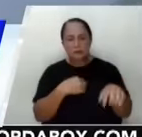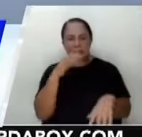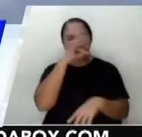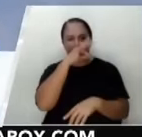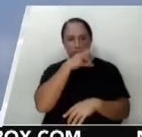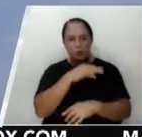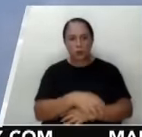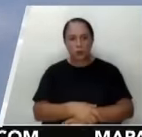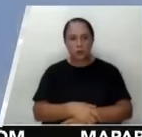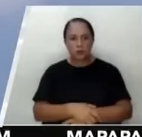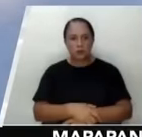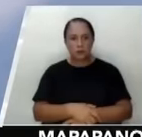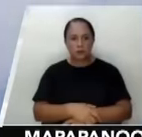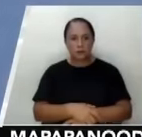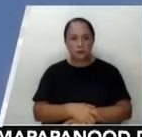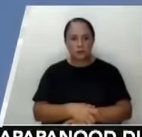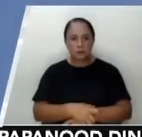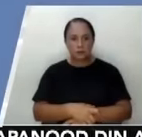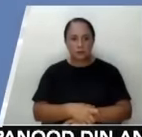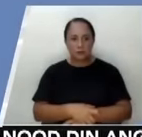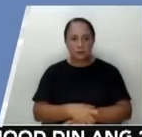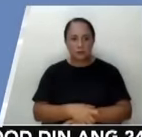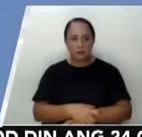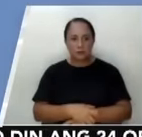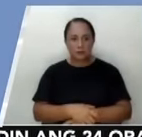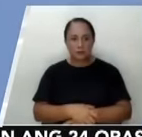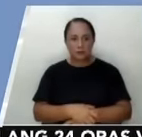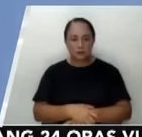Hey! Hey!